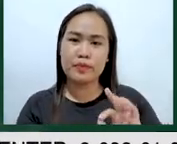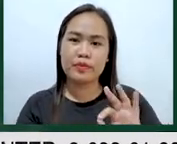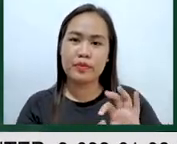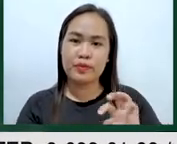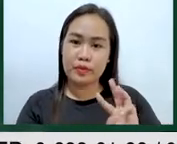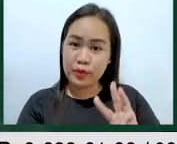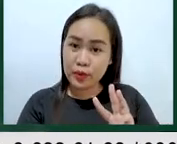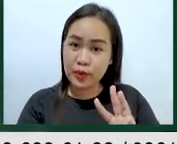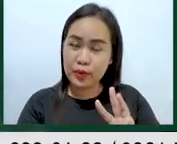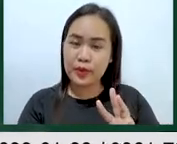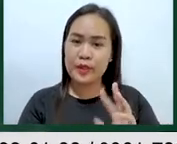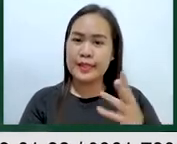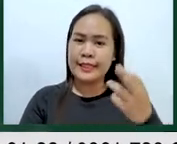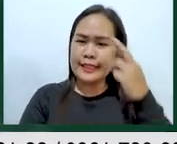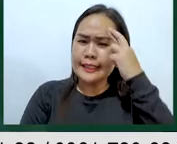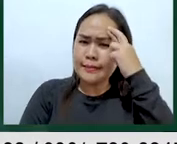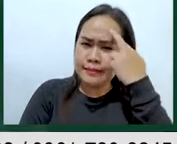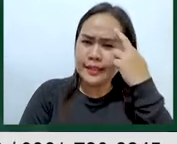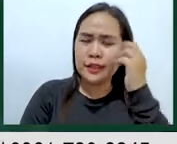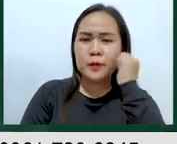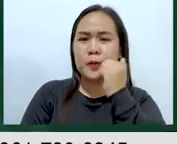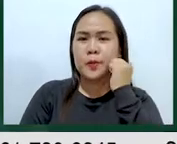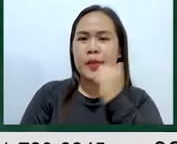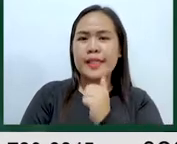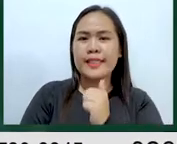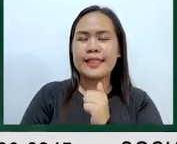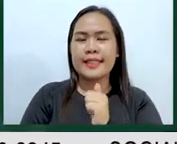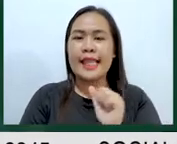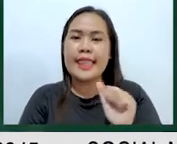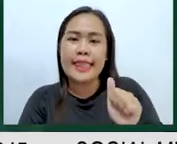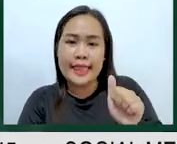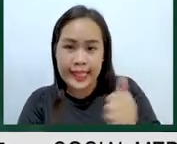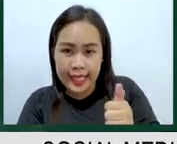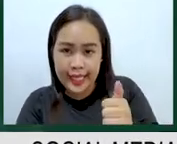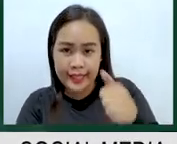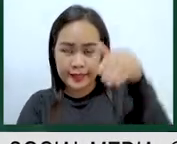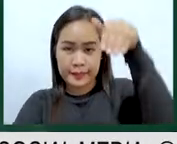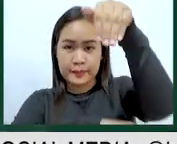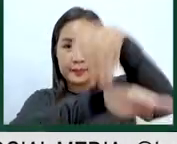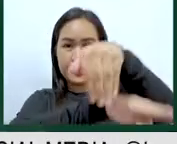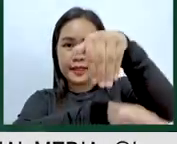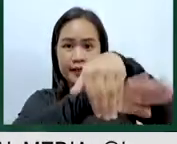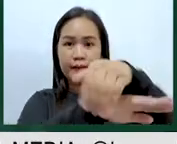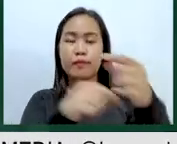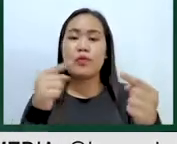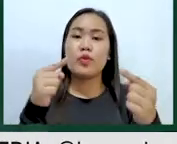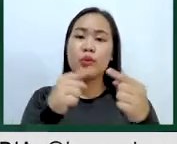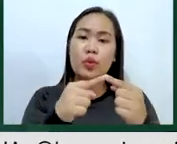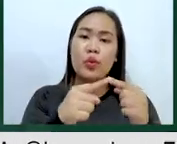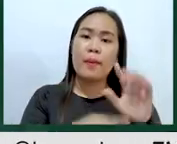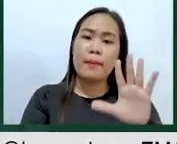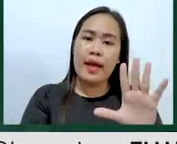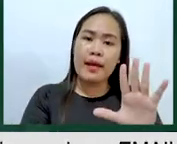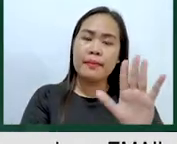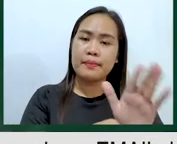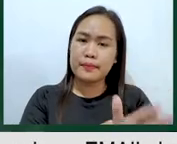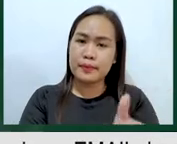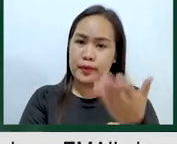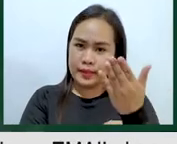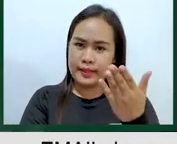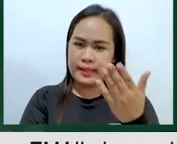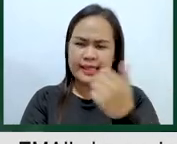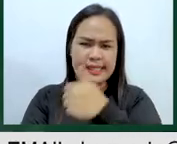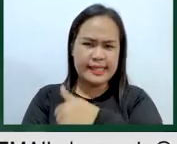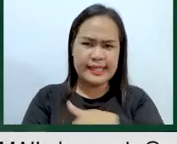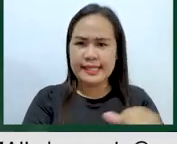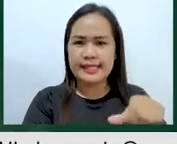Anyway, curfew, i-remind ko lang. Curfew in Pasig City, 10 p.m. to 5 a.m. regardless na po of